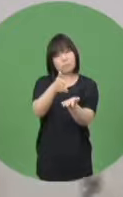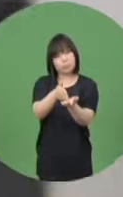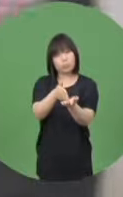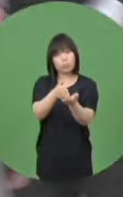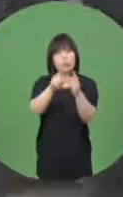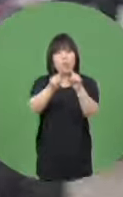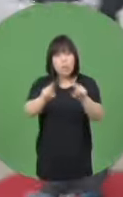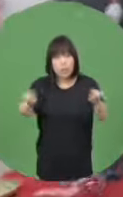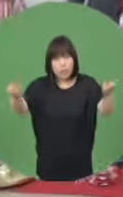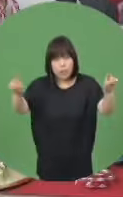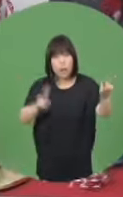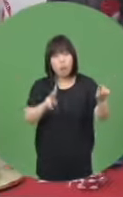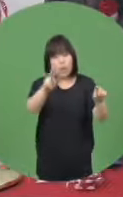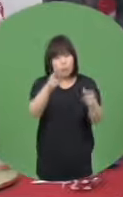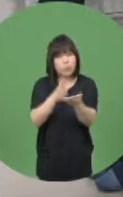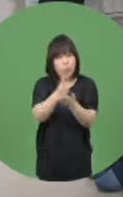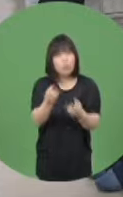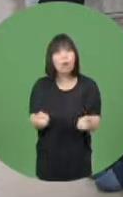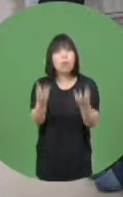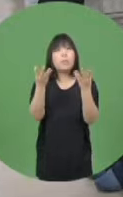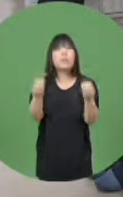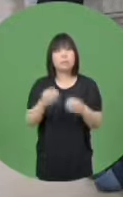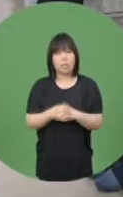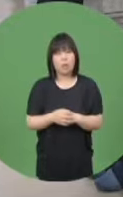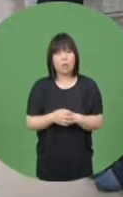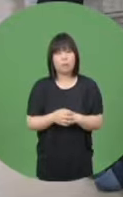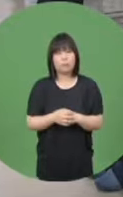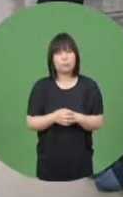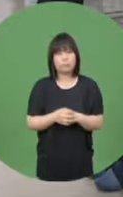し、テープカットで門出を祝いました。